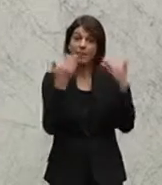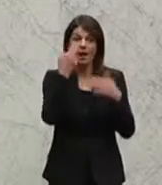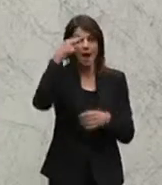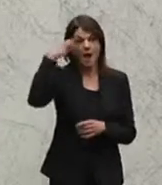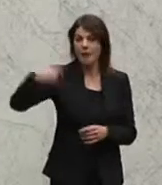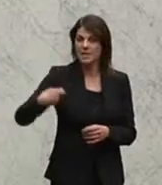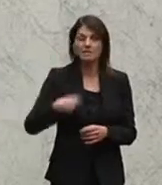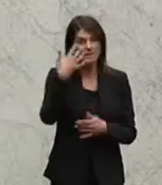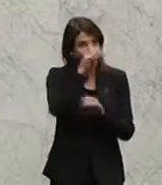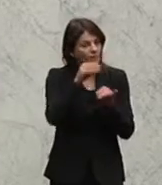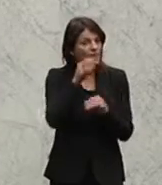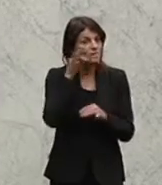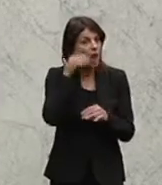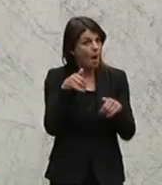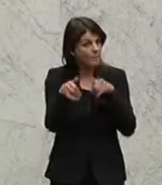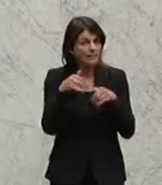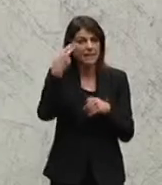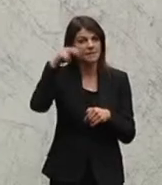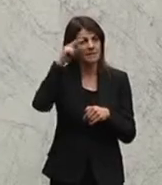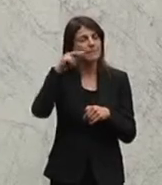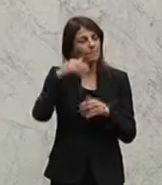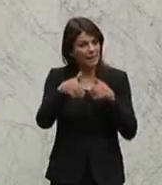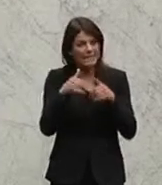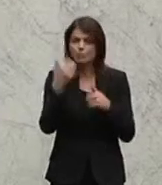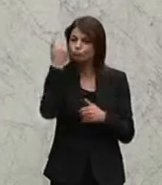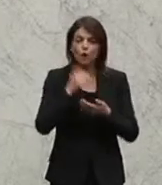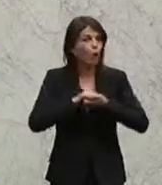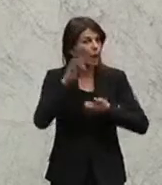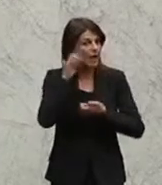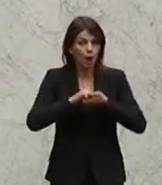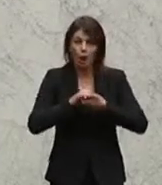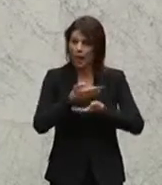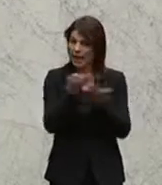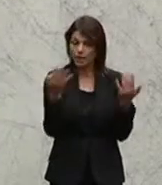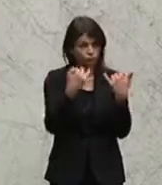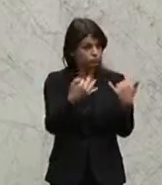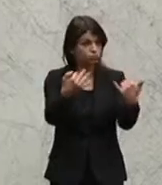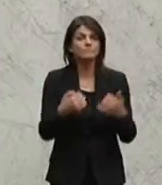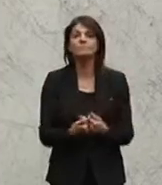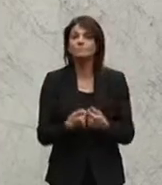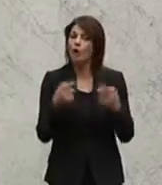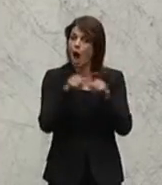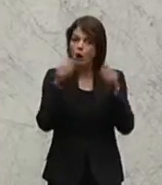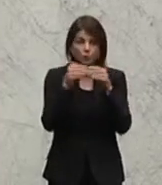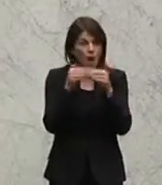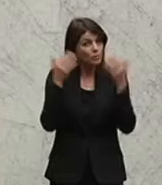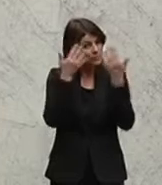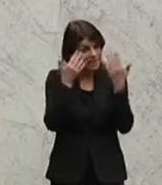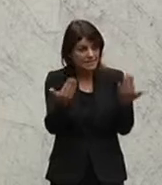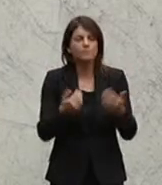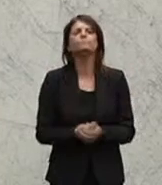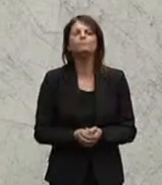Danke, Herr Präsident, sehr geehrte Frau Minister, sehr geehrter Herr Minister, geschätzte Kolleginnen und Kollegen auf der Tribüne und vor den